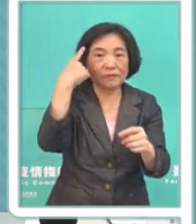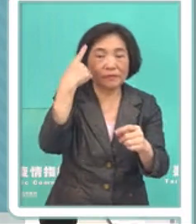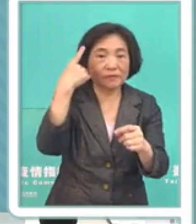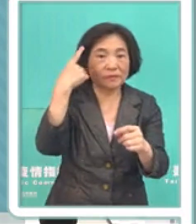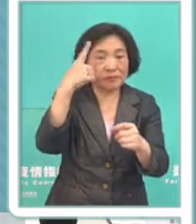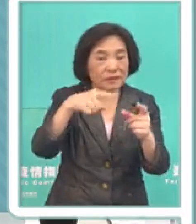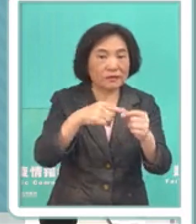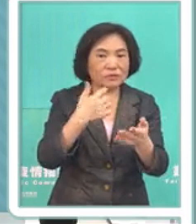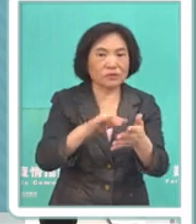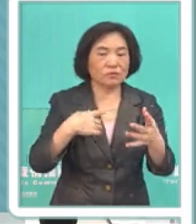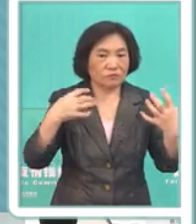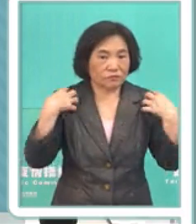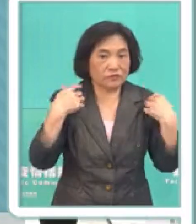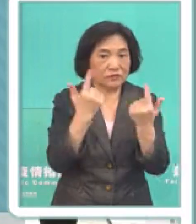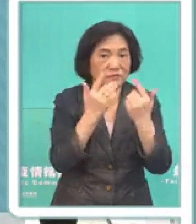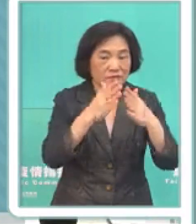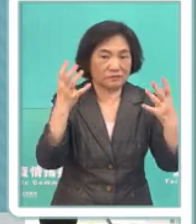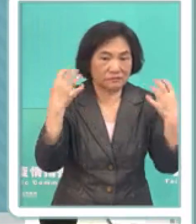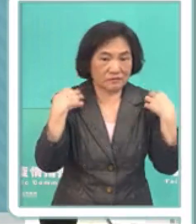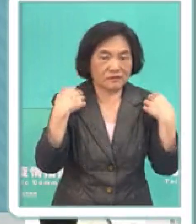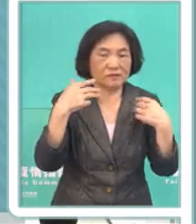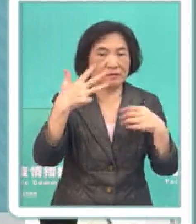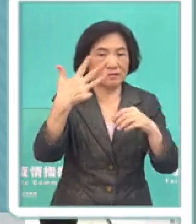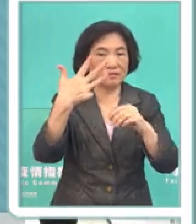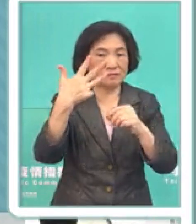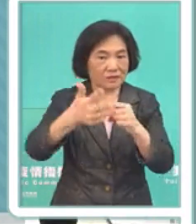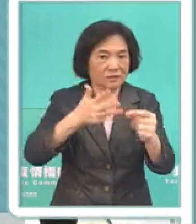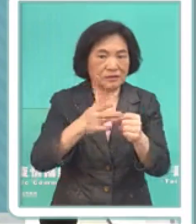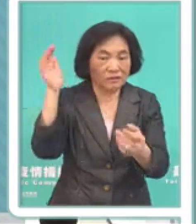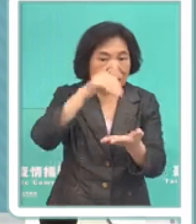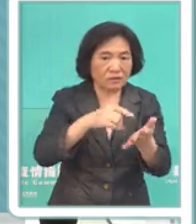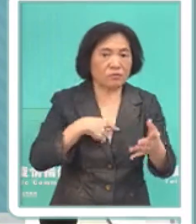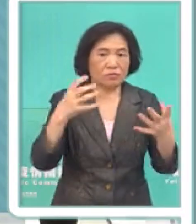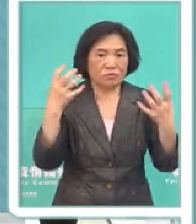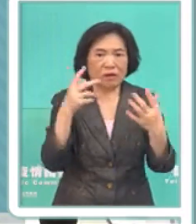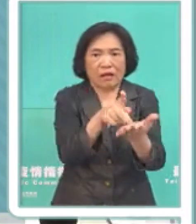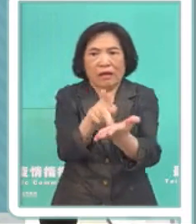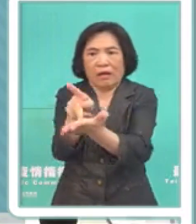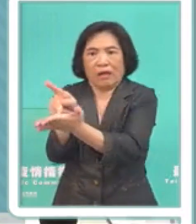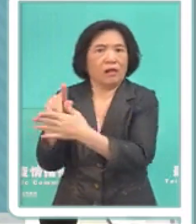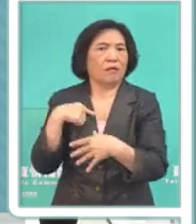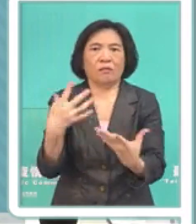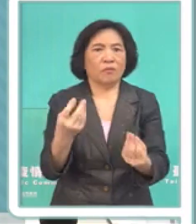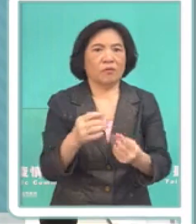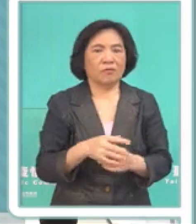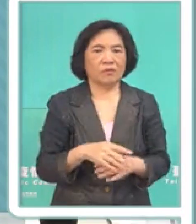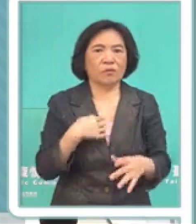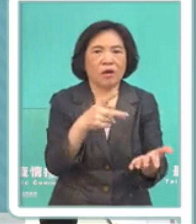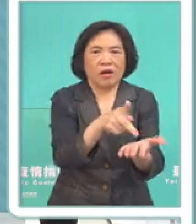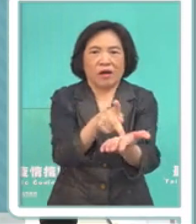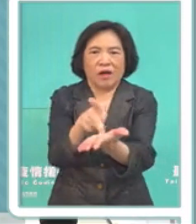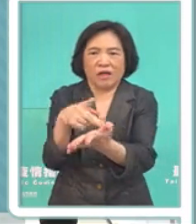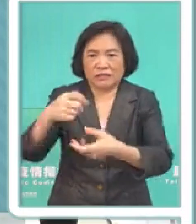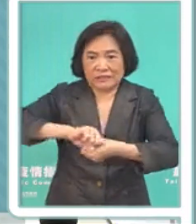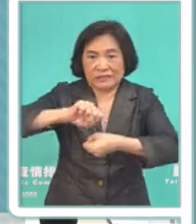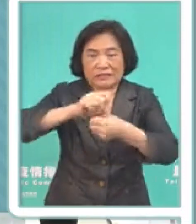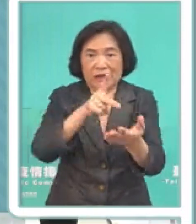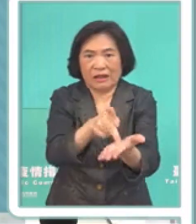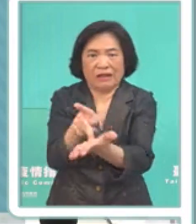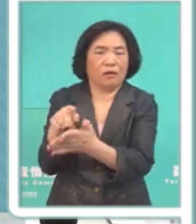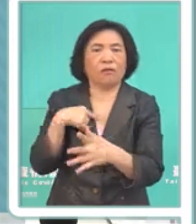的第八年嘛哦，因为我到现在为止，台北都还没有负债，没有举债了，不知道没有负债，我们都八年没有再